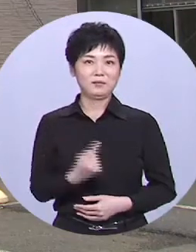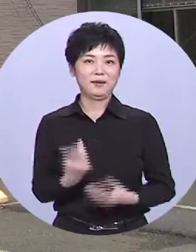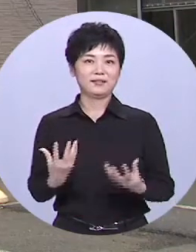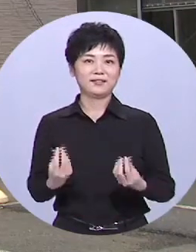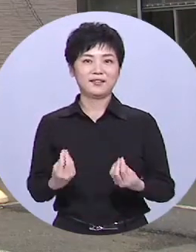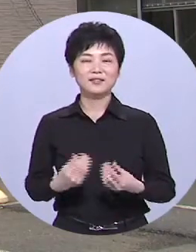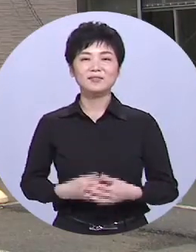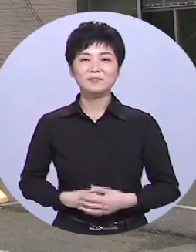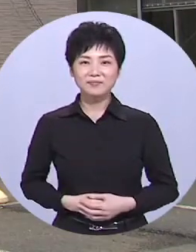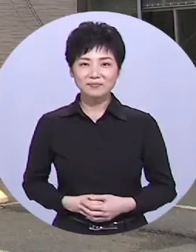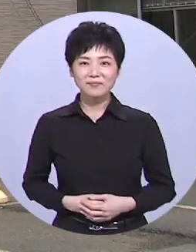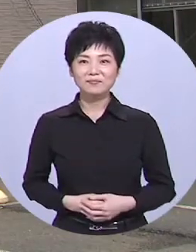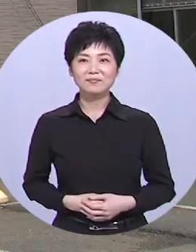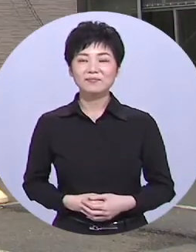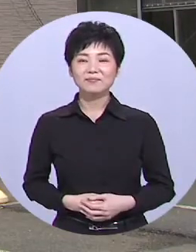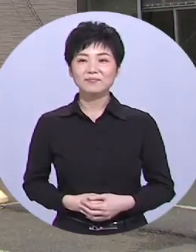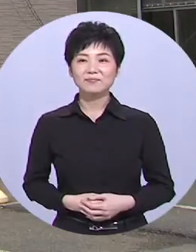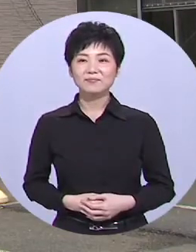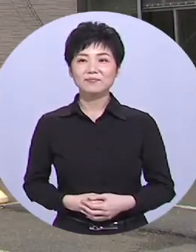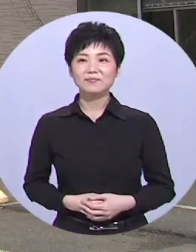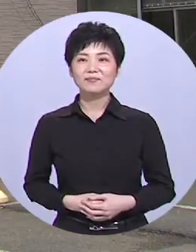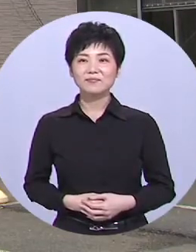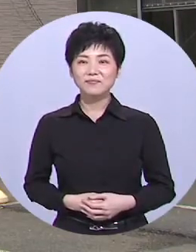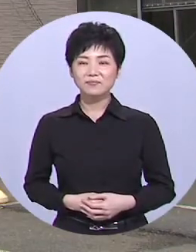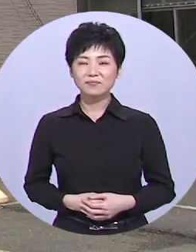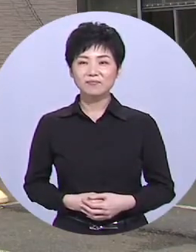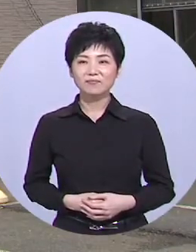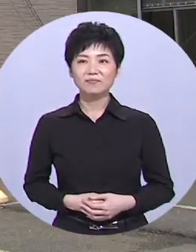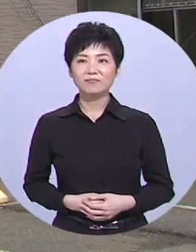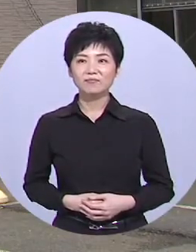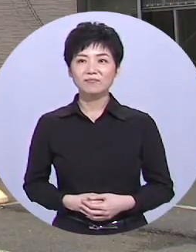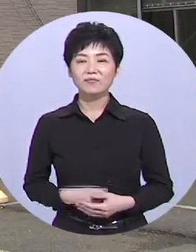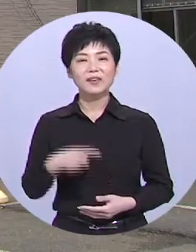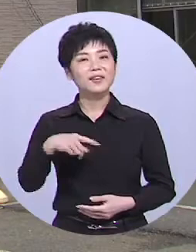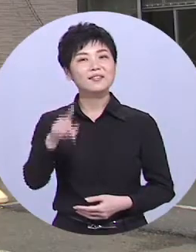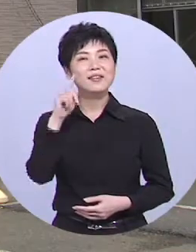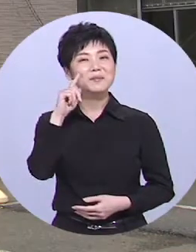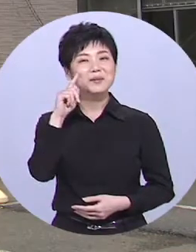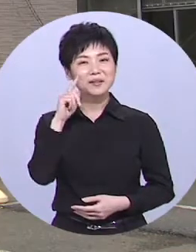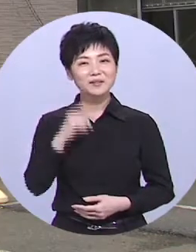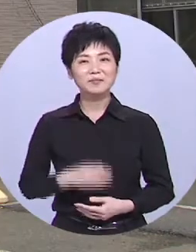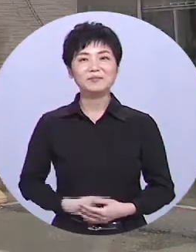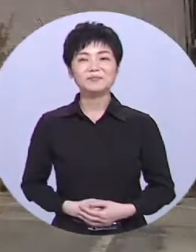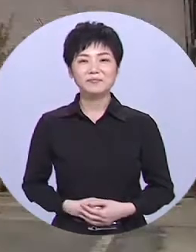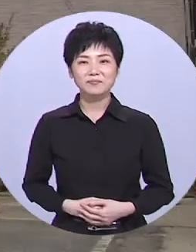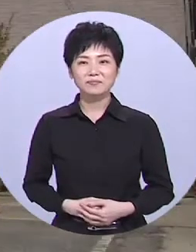鴻巣市にありますパンジーハウスにやってきました。どんなお花があるのか行ってみます。